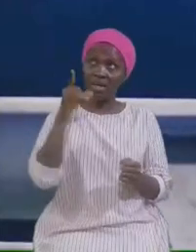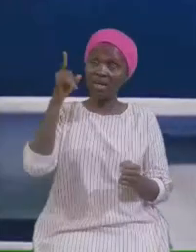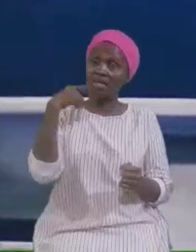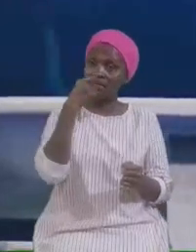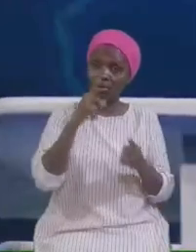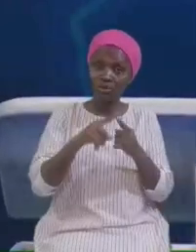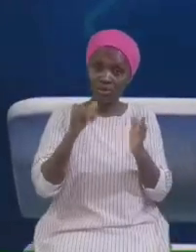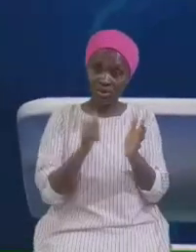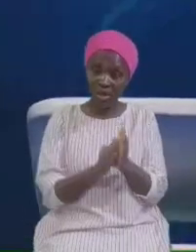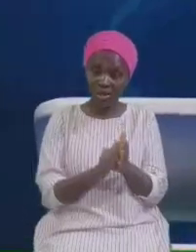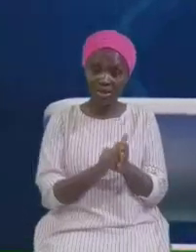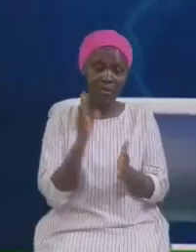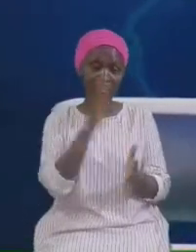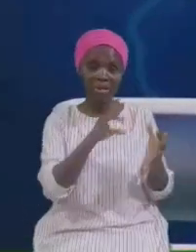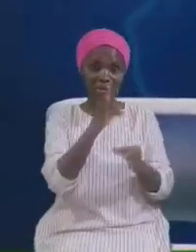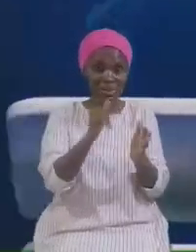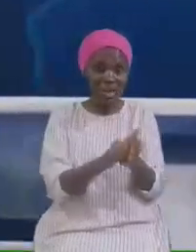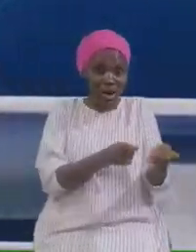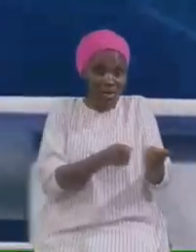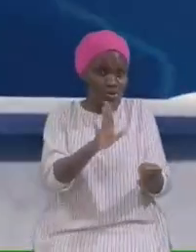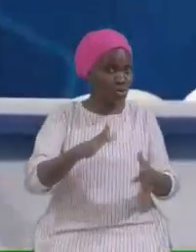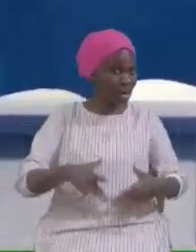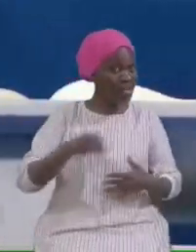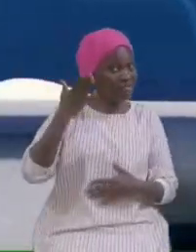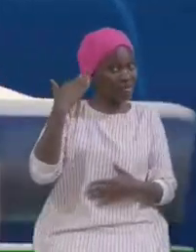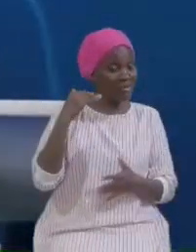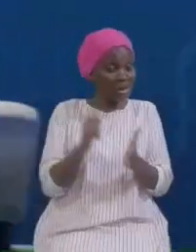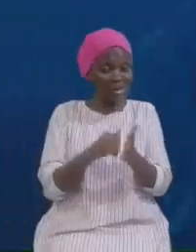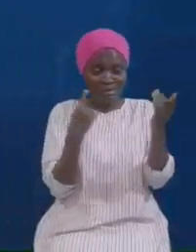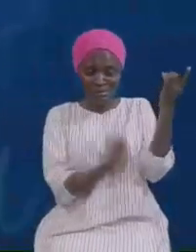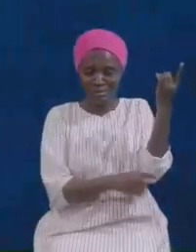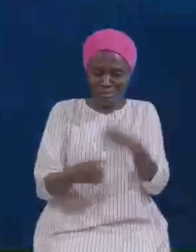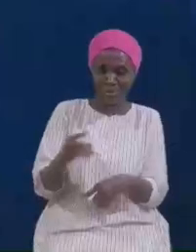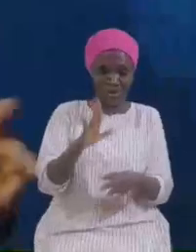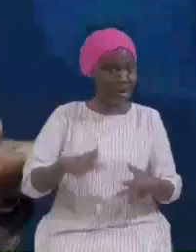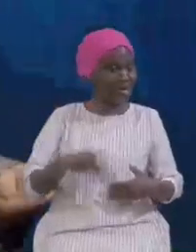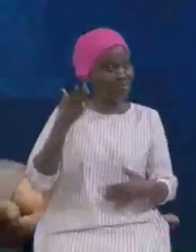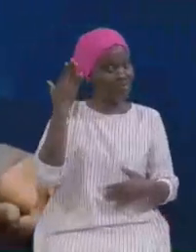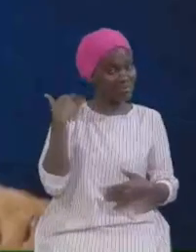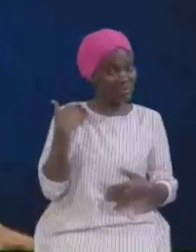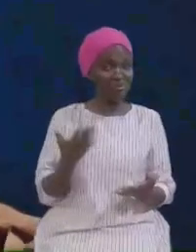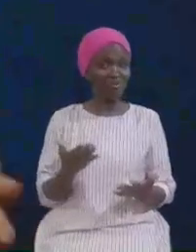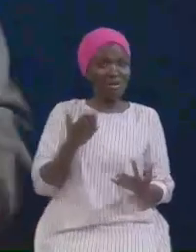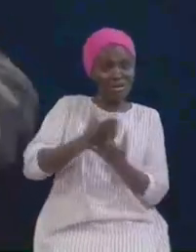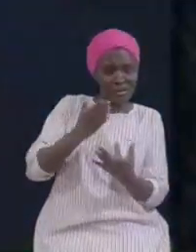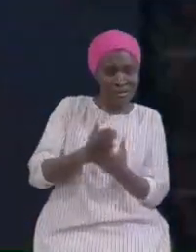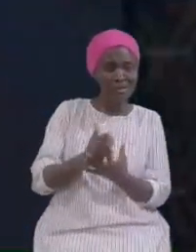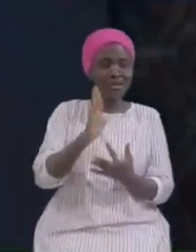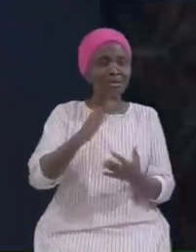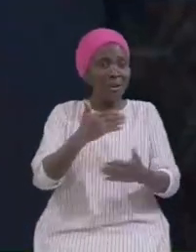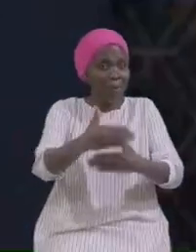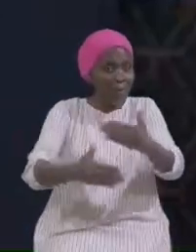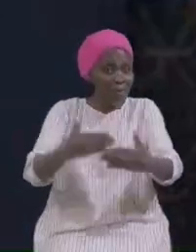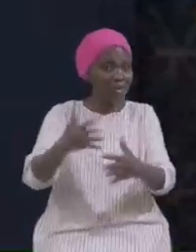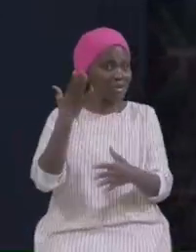maléfique, à cet esprit maléfique qui contrôlait ta vie, qui tourmentait ta vie, qui troublait ta vie, qui empêchait